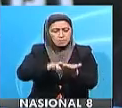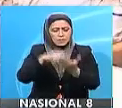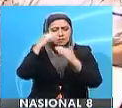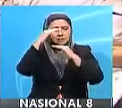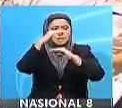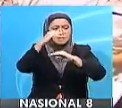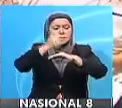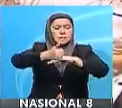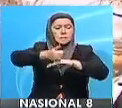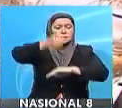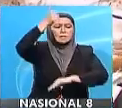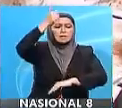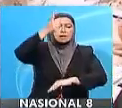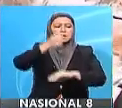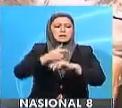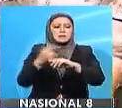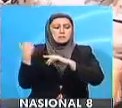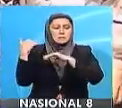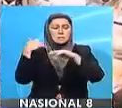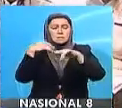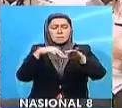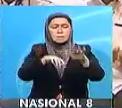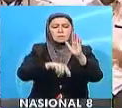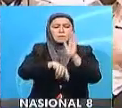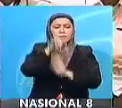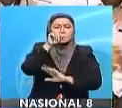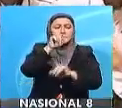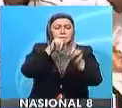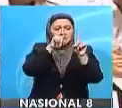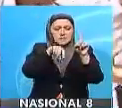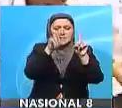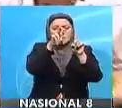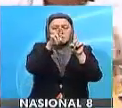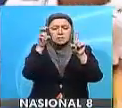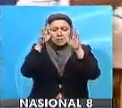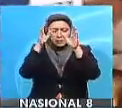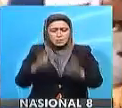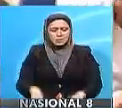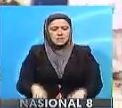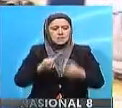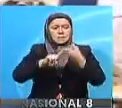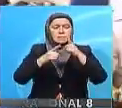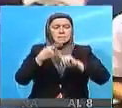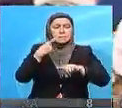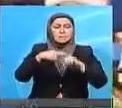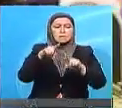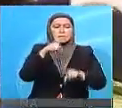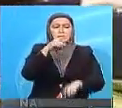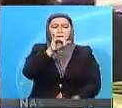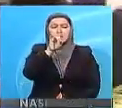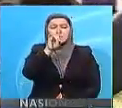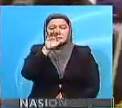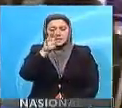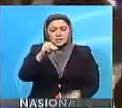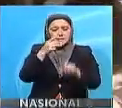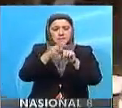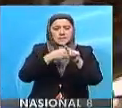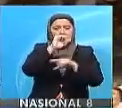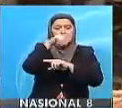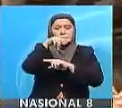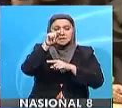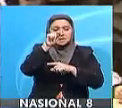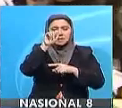tertinggi dihadiri oleh lebih 1200 ahli sahabat yadim yang terdiri daripada 28 ipta dan ipts seluruh